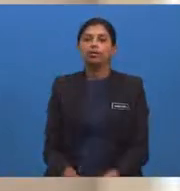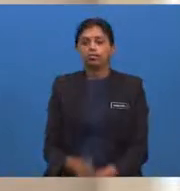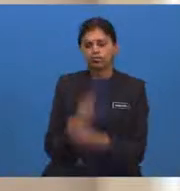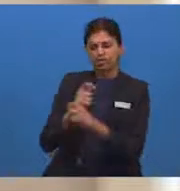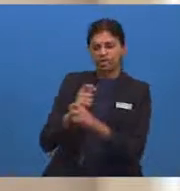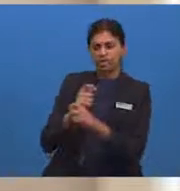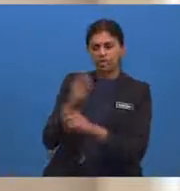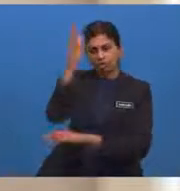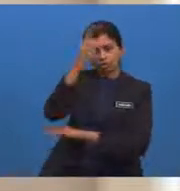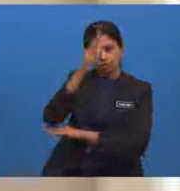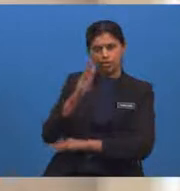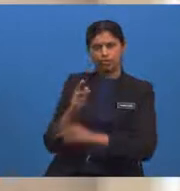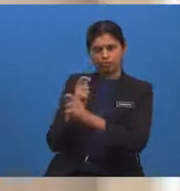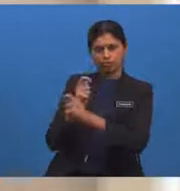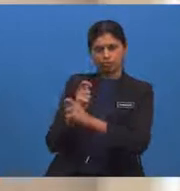kerajaan.